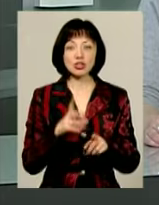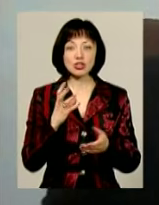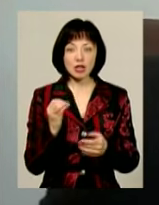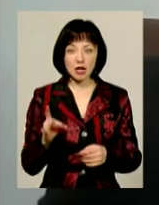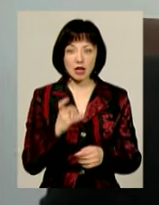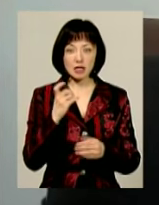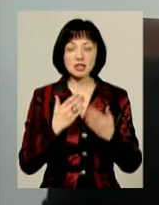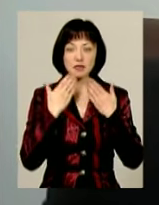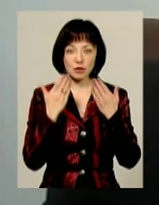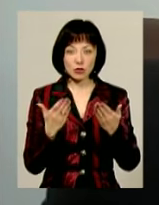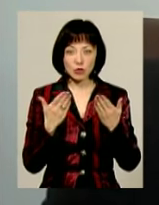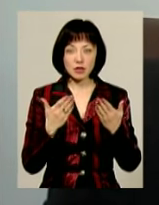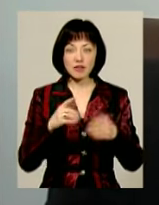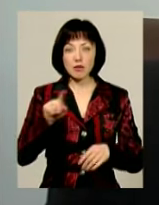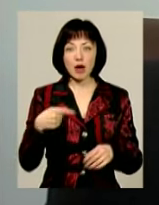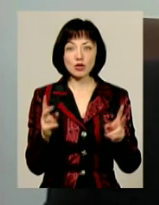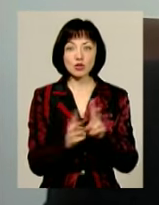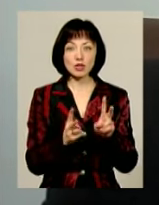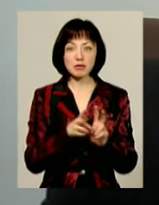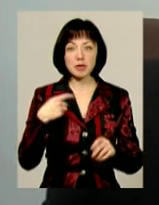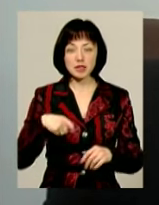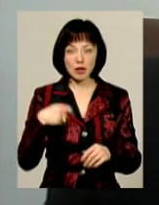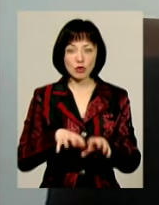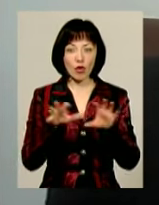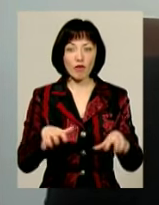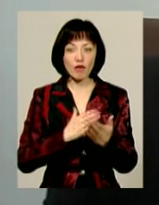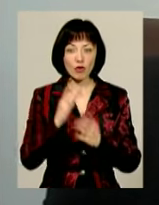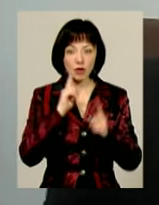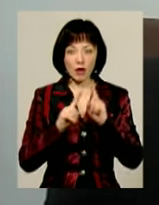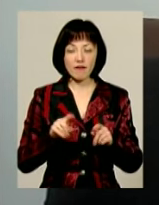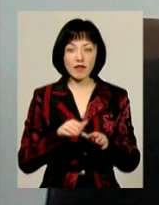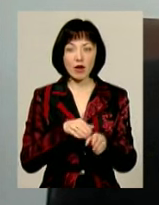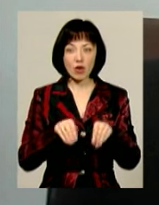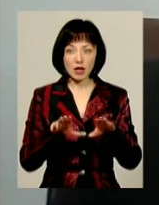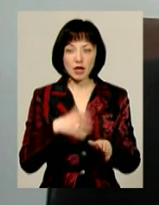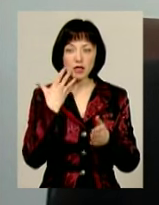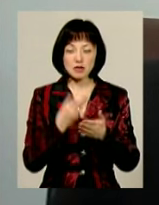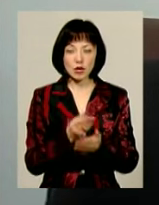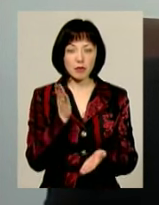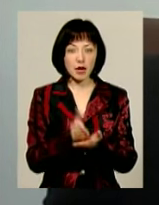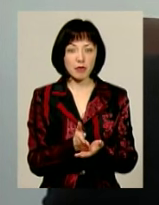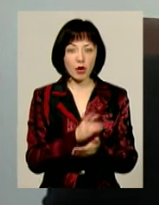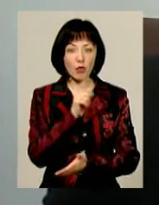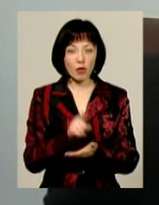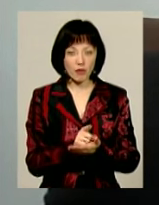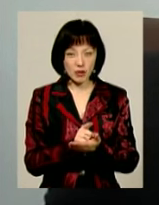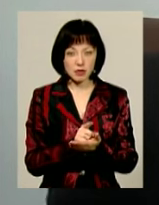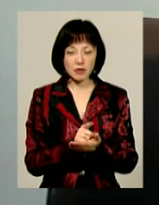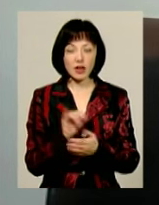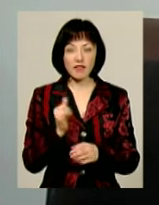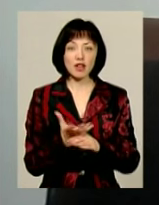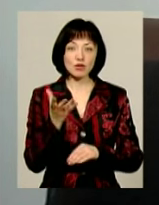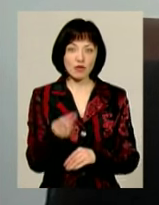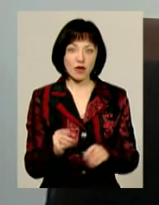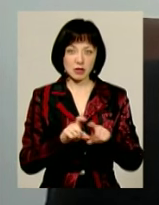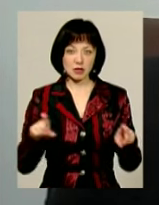звернулися, вимагаємо зустрічі з президентом, з головою Верховної Ради щодо виконання своїх прямих обов'язків, і фінансувати